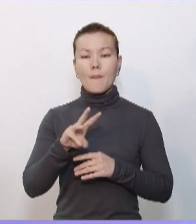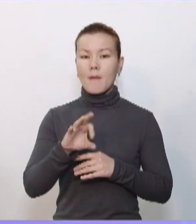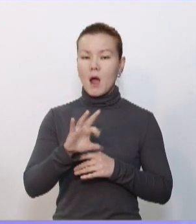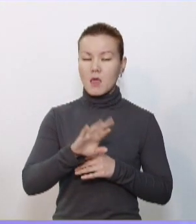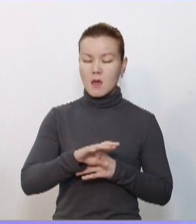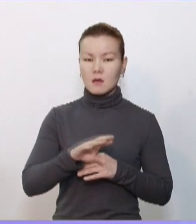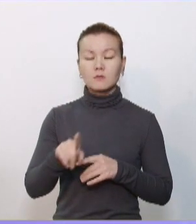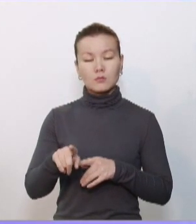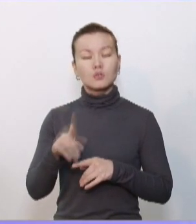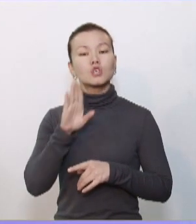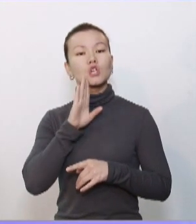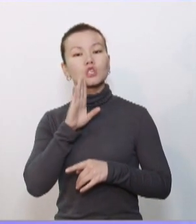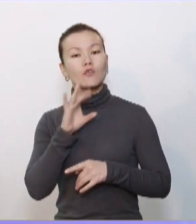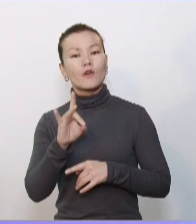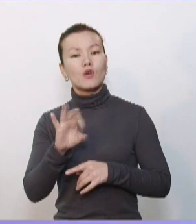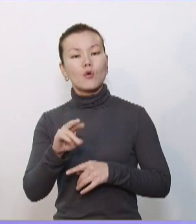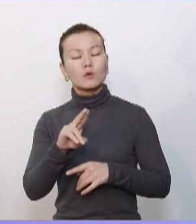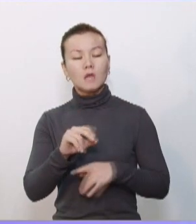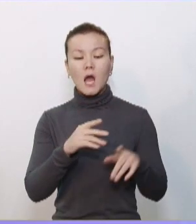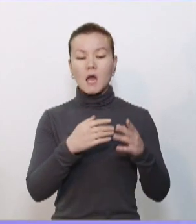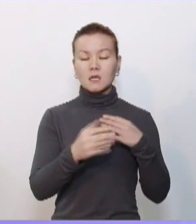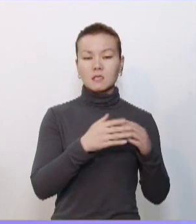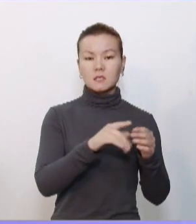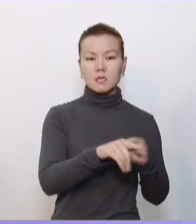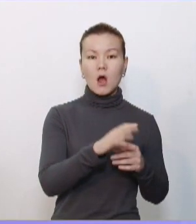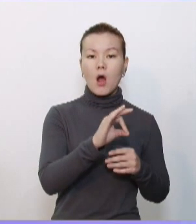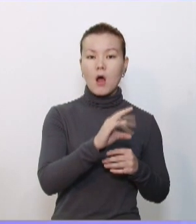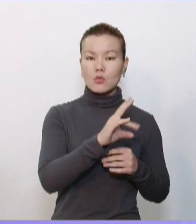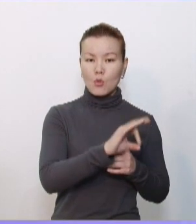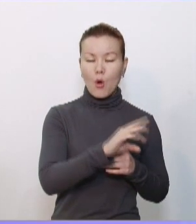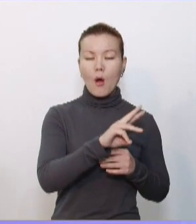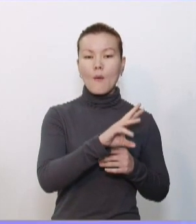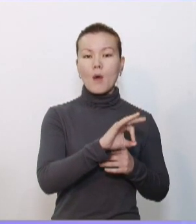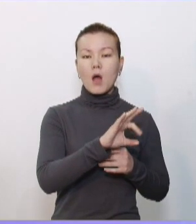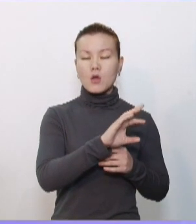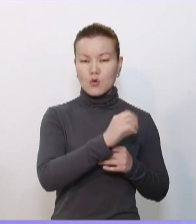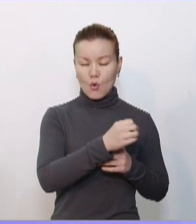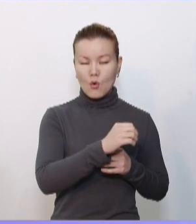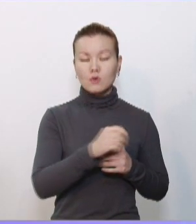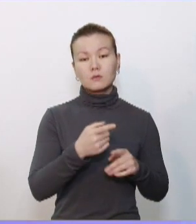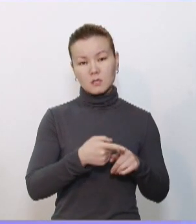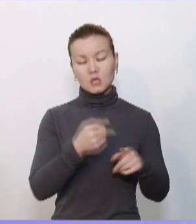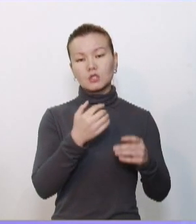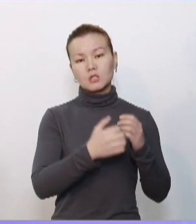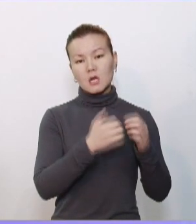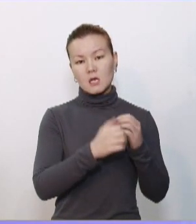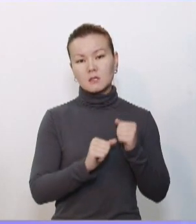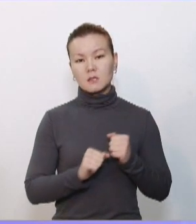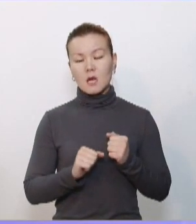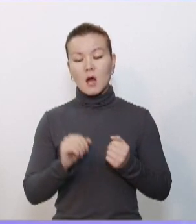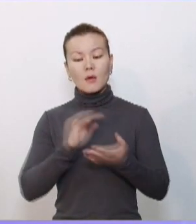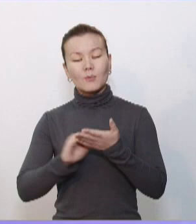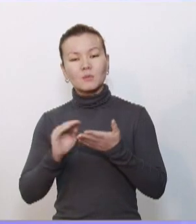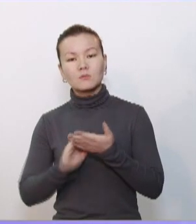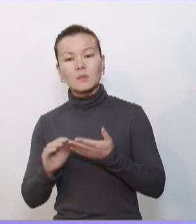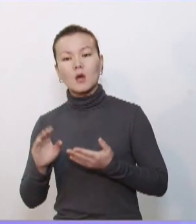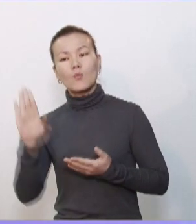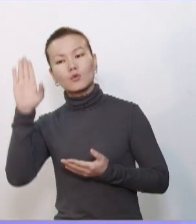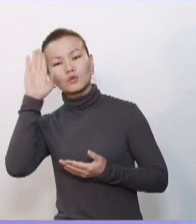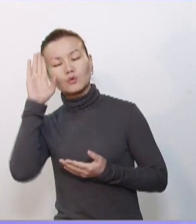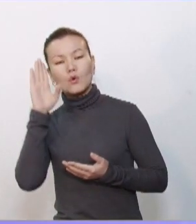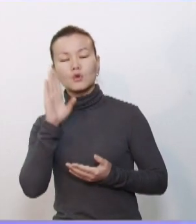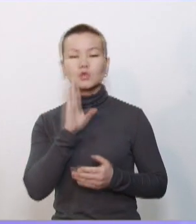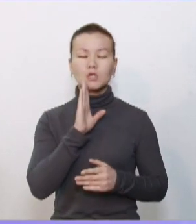Если «оно мое» – среднего рода. На письме мужской, женский и средний